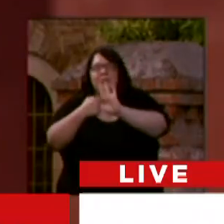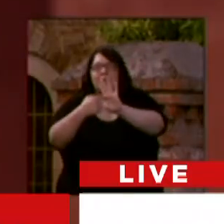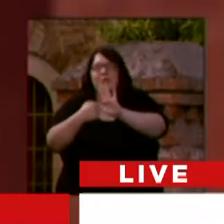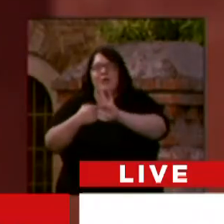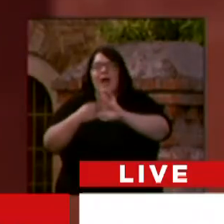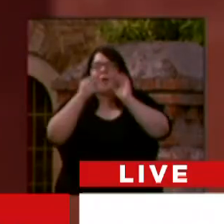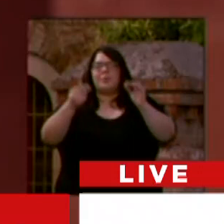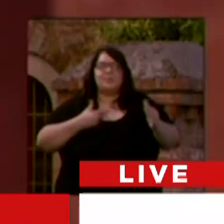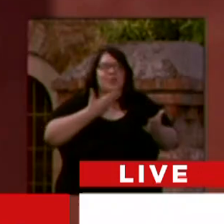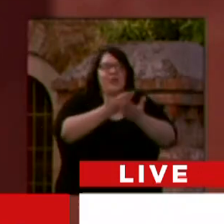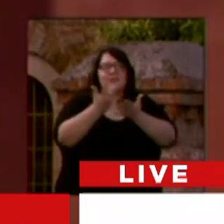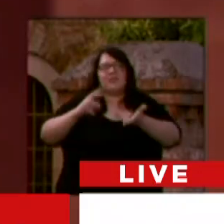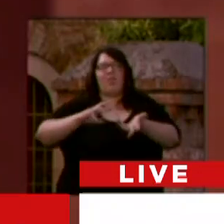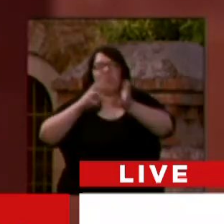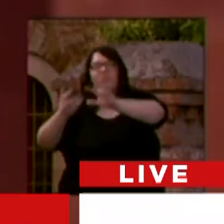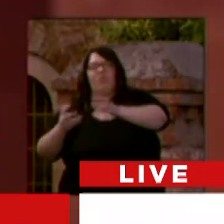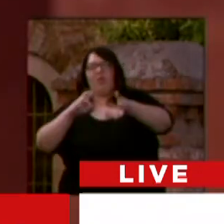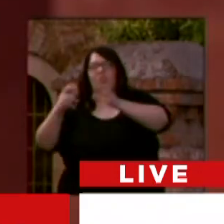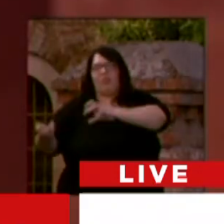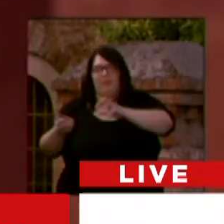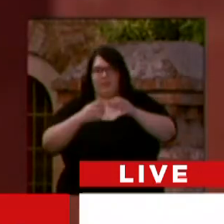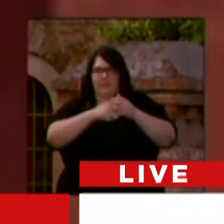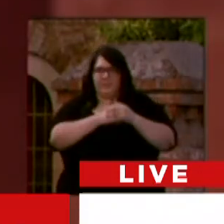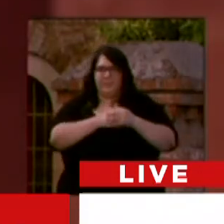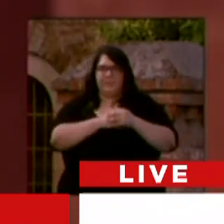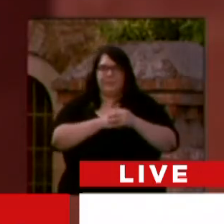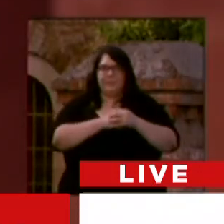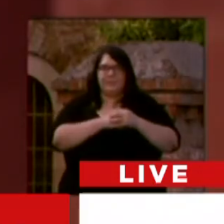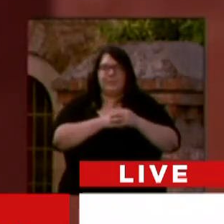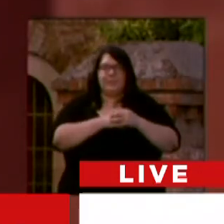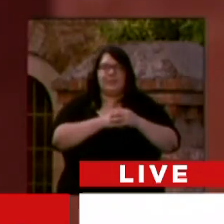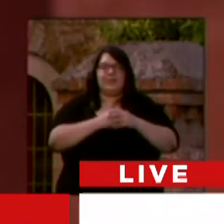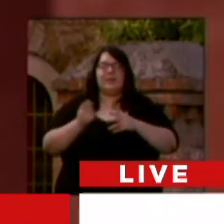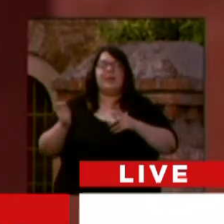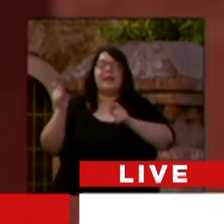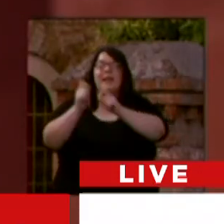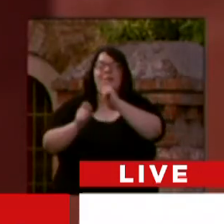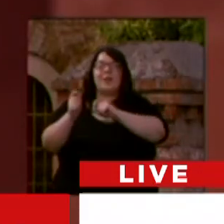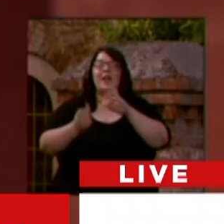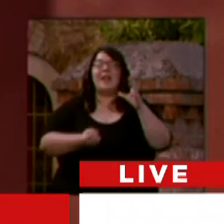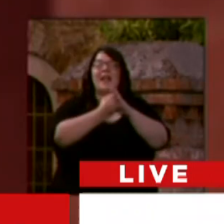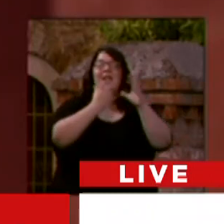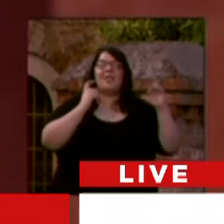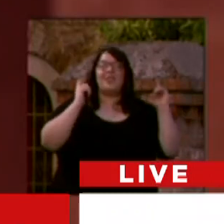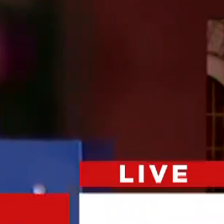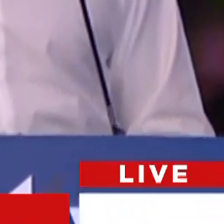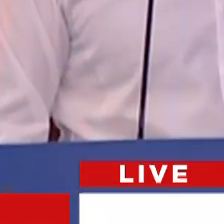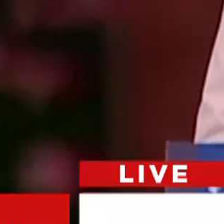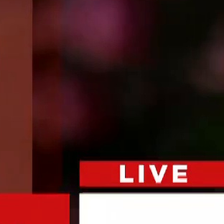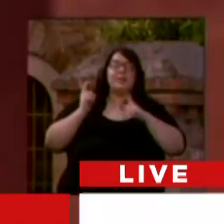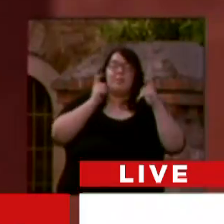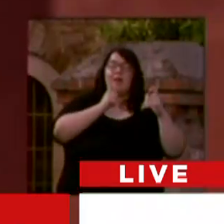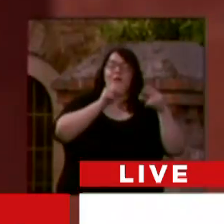τις δικές μας θέσεις. Κατασκευάζουν συστηματικά μια νέα δημοκρατία που υπάρχει μόνο στο δικό τους το